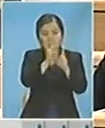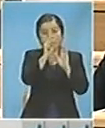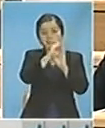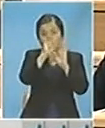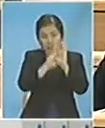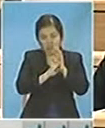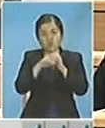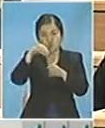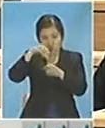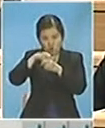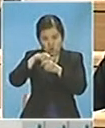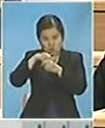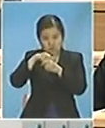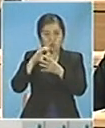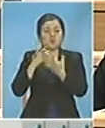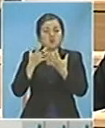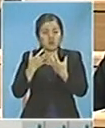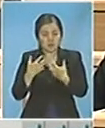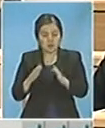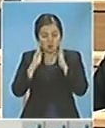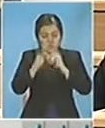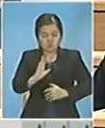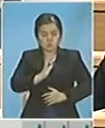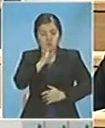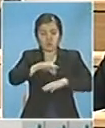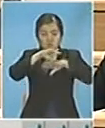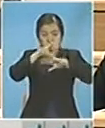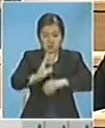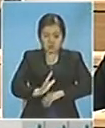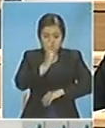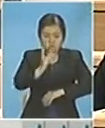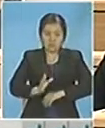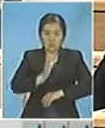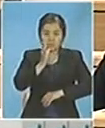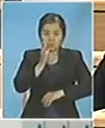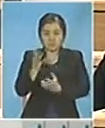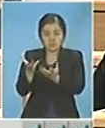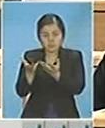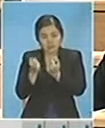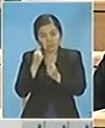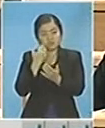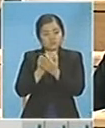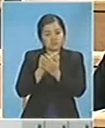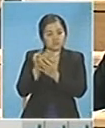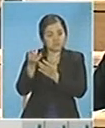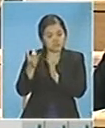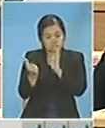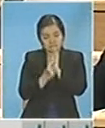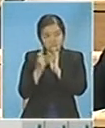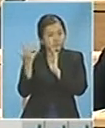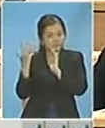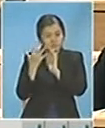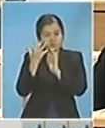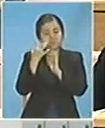อยู่แล้วส่วนราชบัณฑิตกิติมศักดิ์เนี่ยไม่ได้ระบุว่าให้ได้รับเงินอุปการะอย่างใดเลย